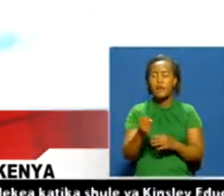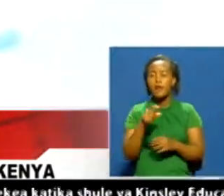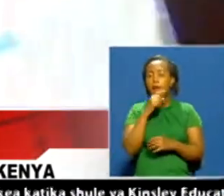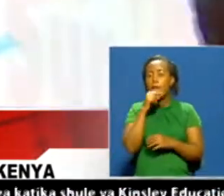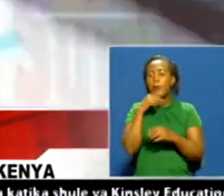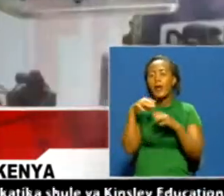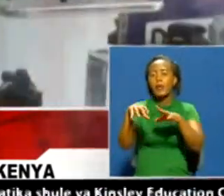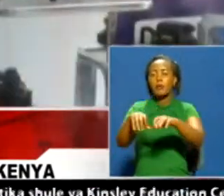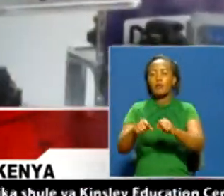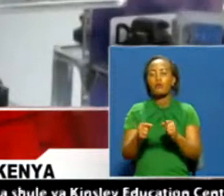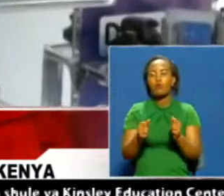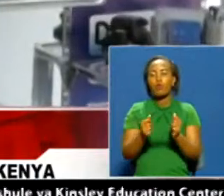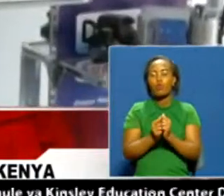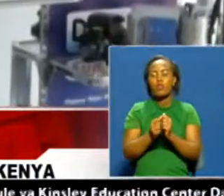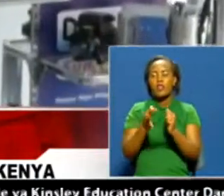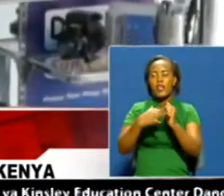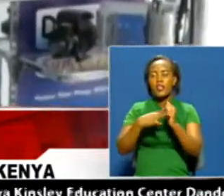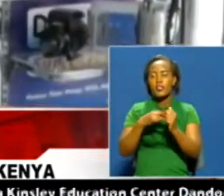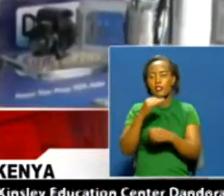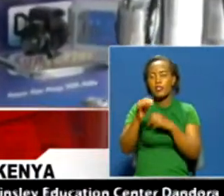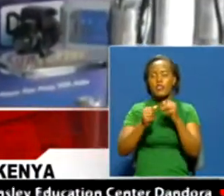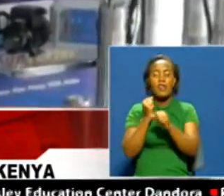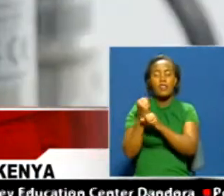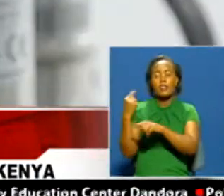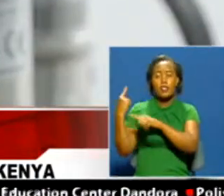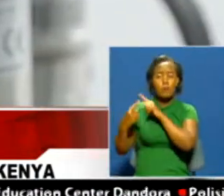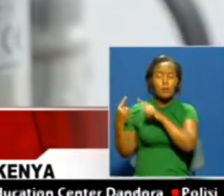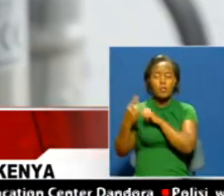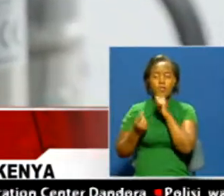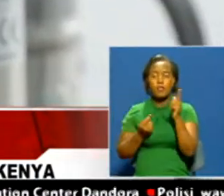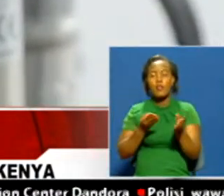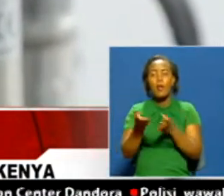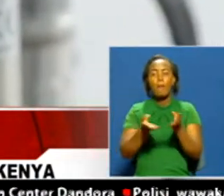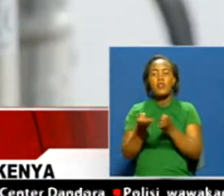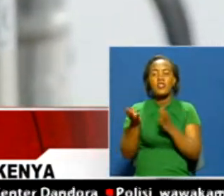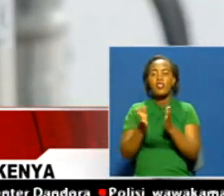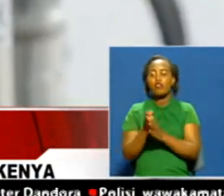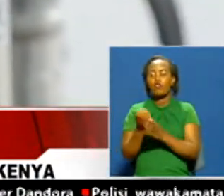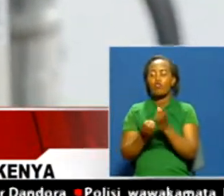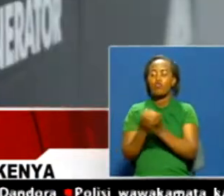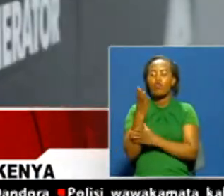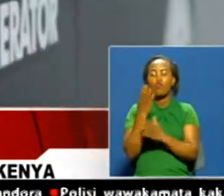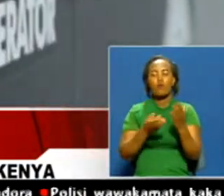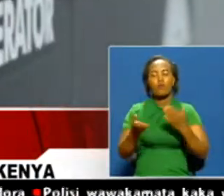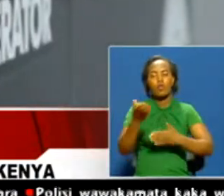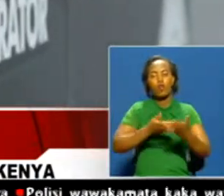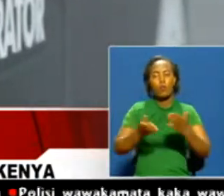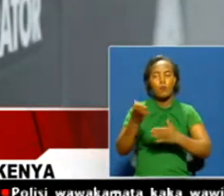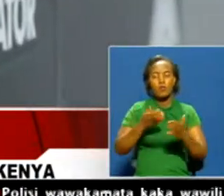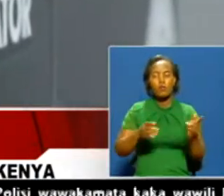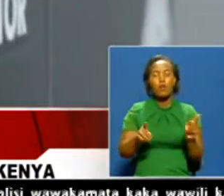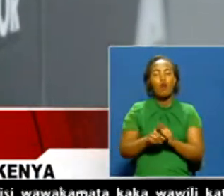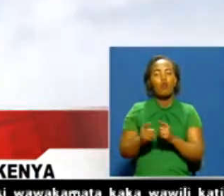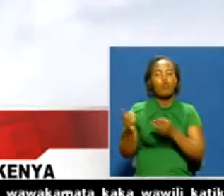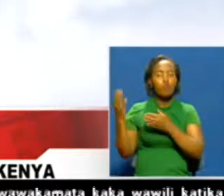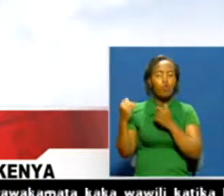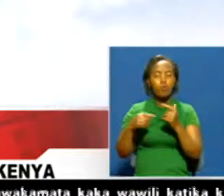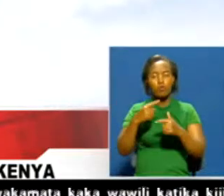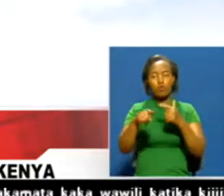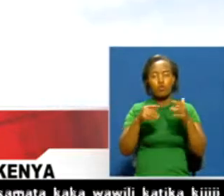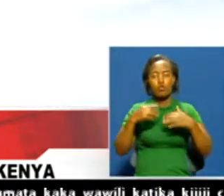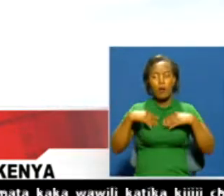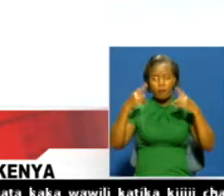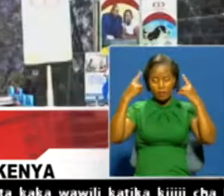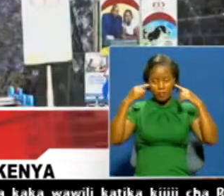miaka 18 kwenye masuala ya kibiashara na ustawi wa kiuchumi, na anatarajiwa kuimarisha ukuaji wa kampuni hiyo nchini Kenya.